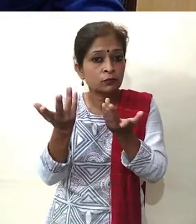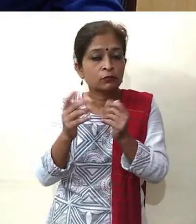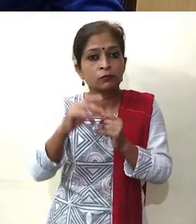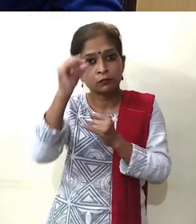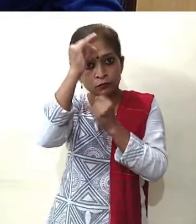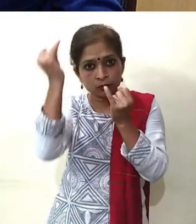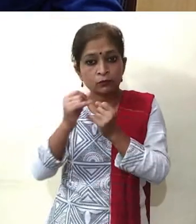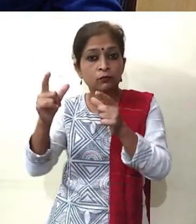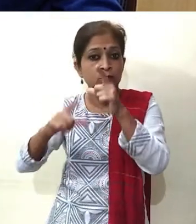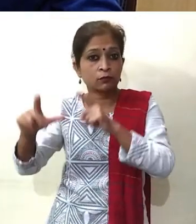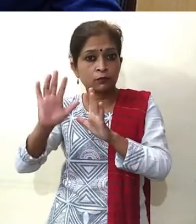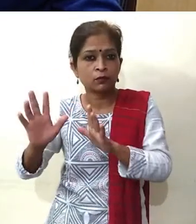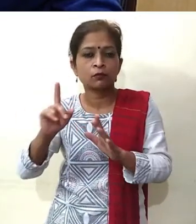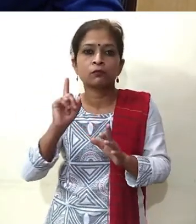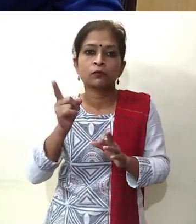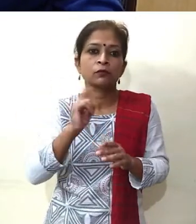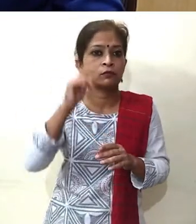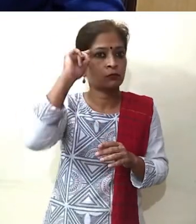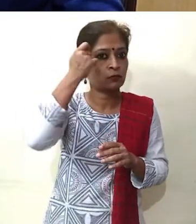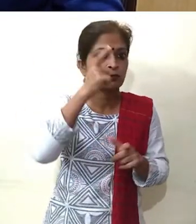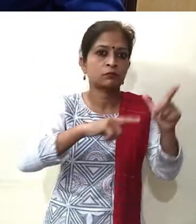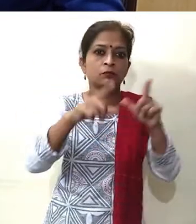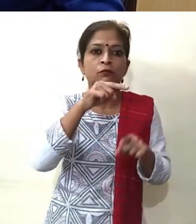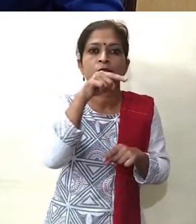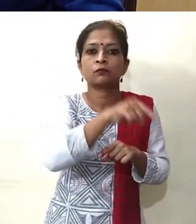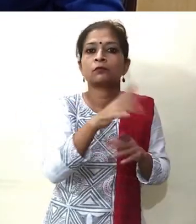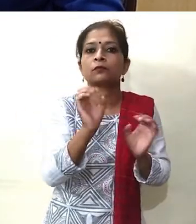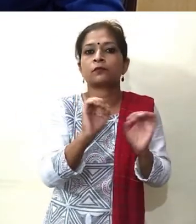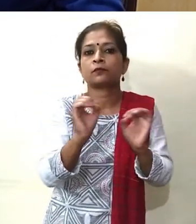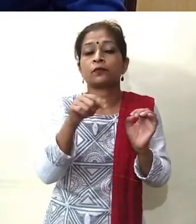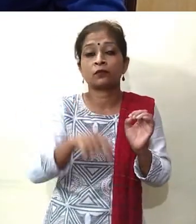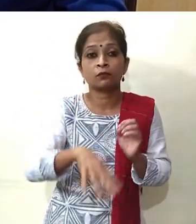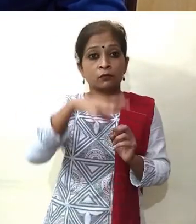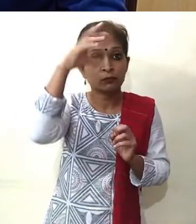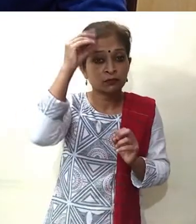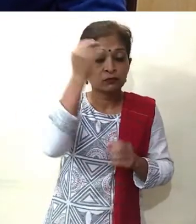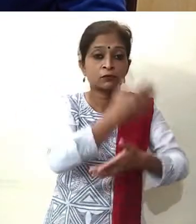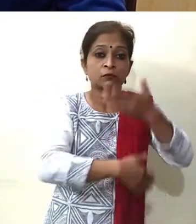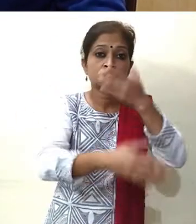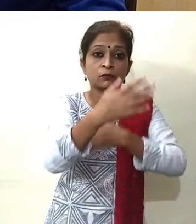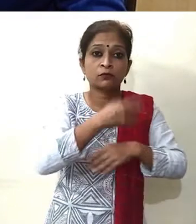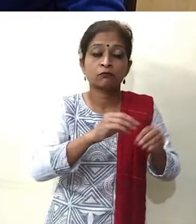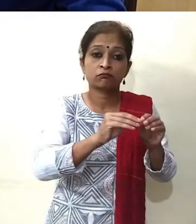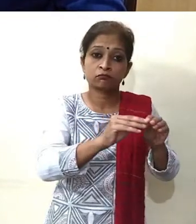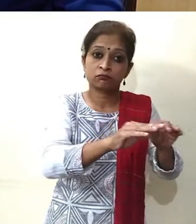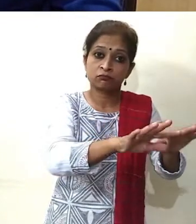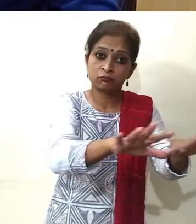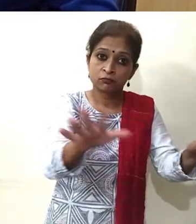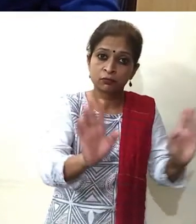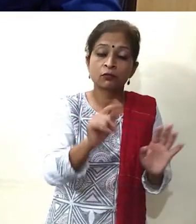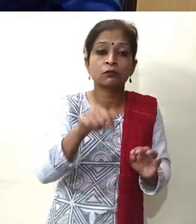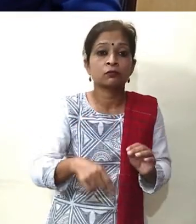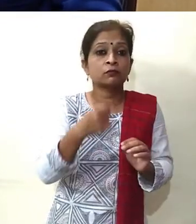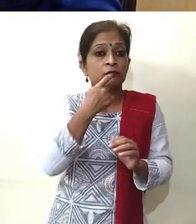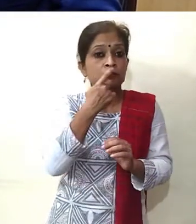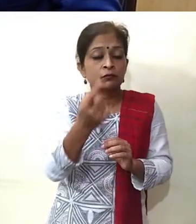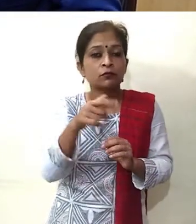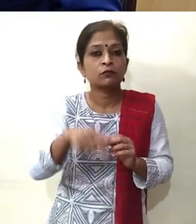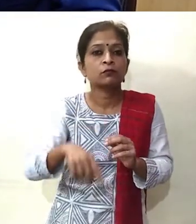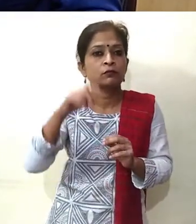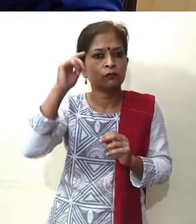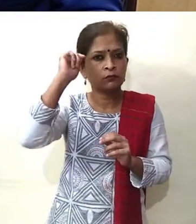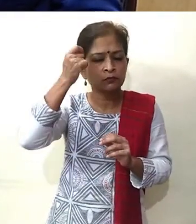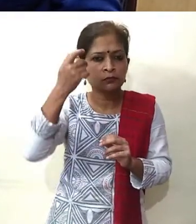और अंग्रेजी में नहीं है, इसलिए लर्निंग डिसेबिलिटी की प्रेवलेंस बहुत ज़्यादा है। और ऐसा बोला जाता है